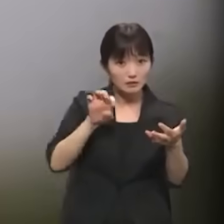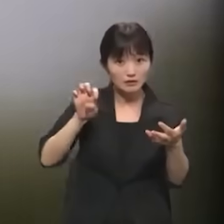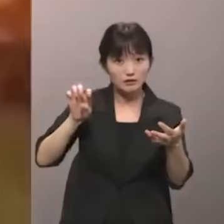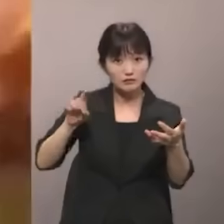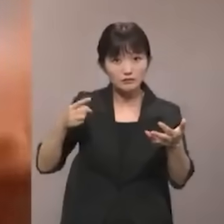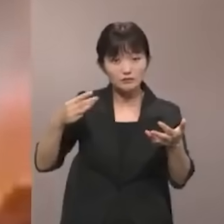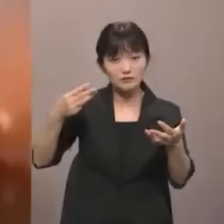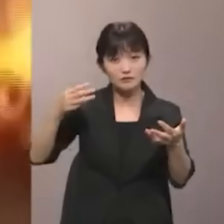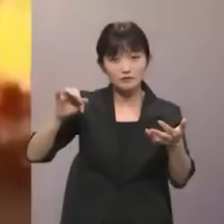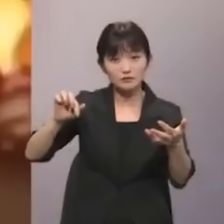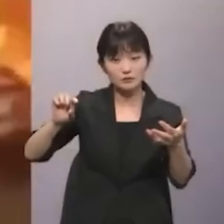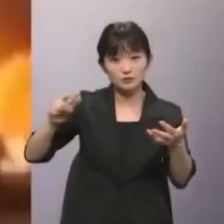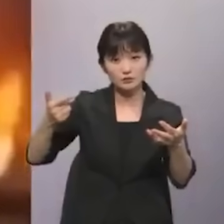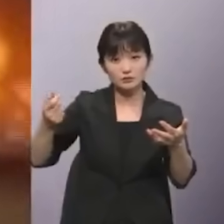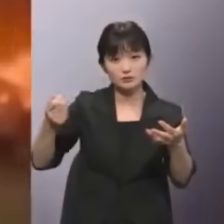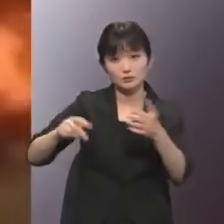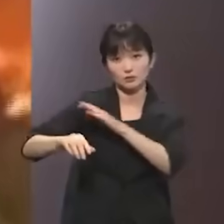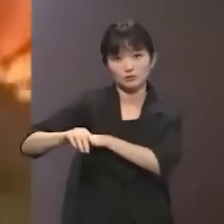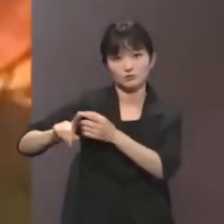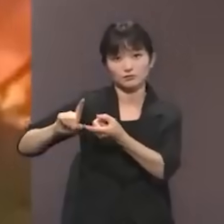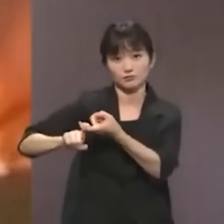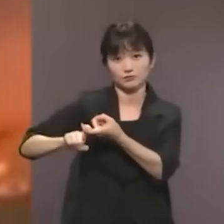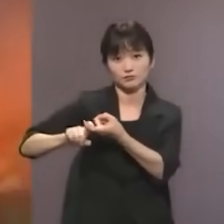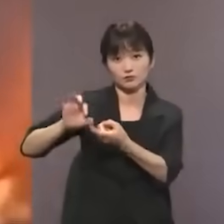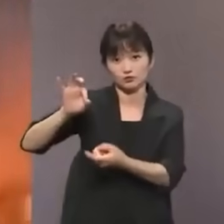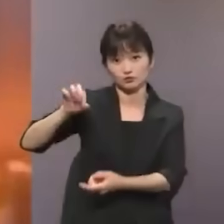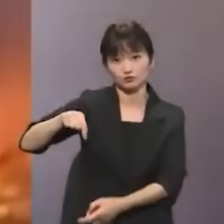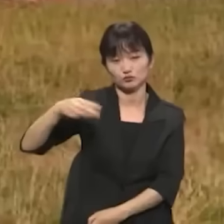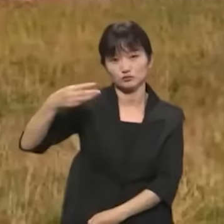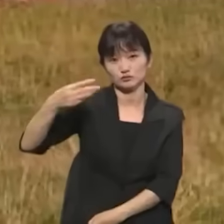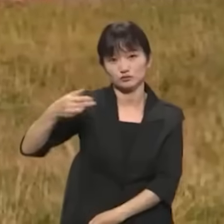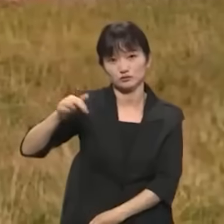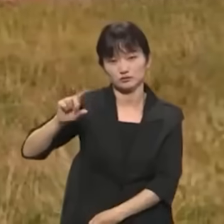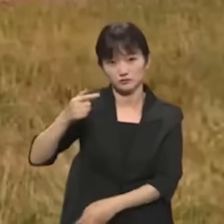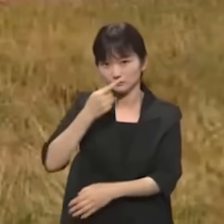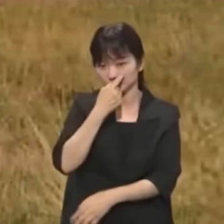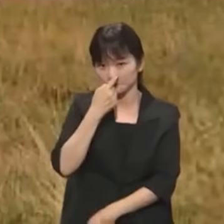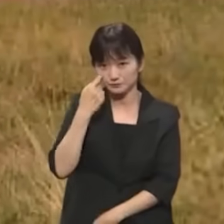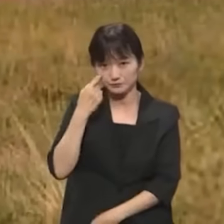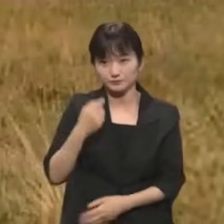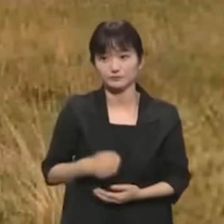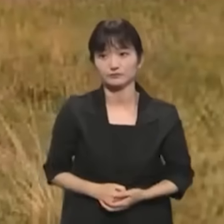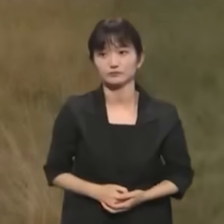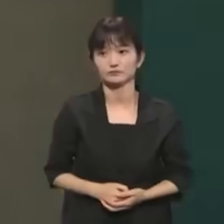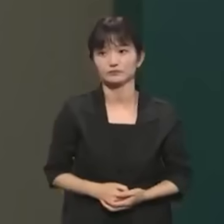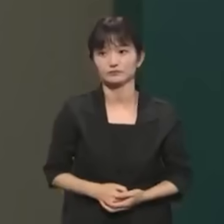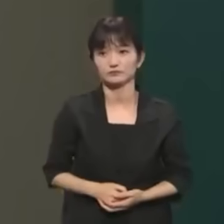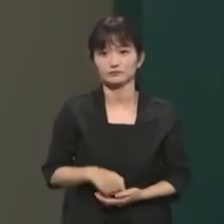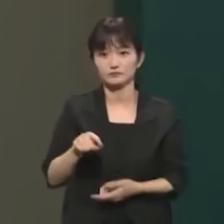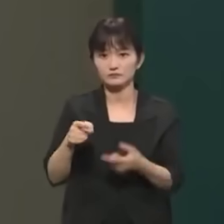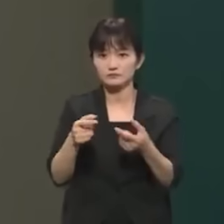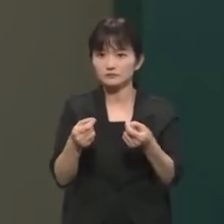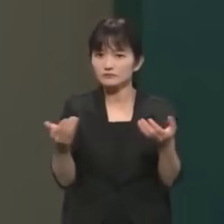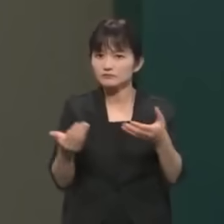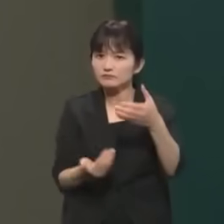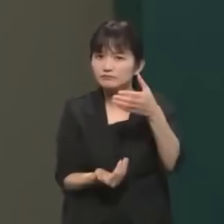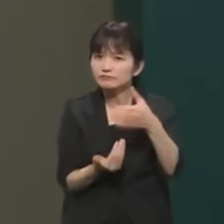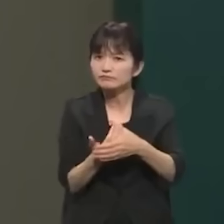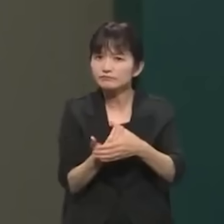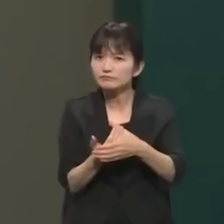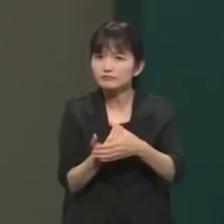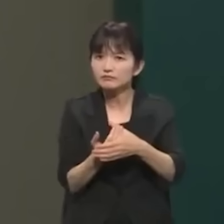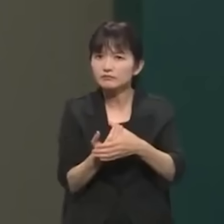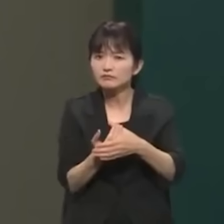프리고진과 그의 오른팔 드미트리 우트킨으로 확인이 됐다고 합니다. 자, 왜 이런 일이 벌어졌을까요?